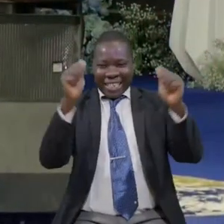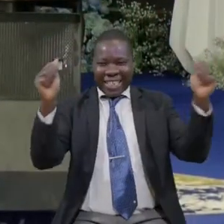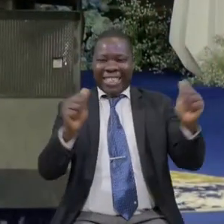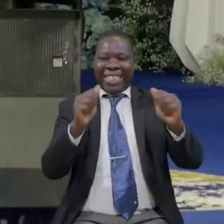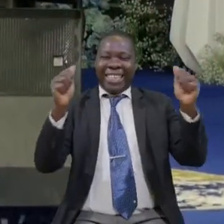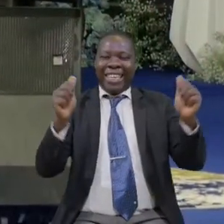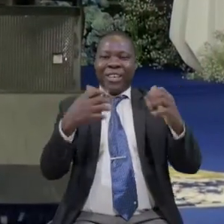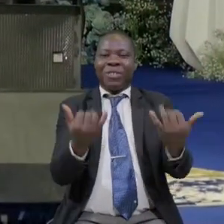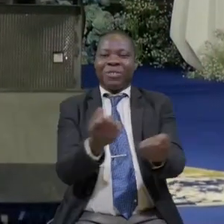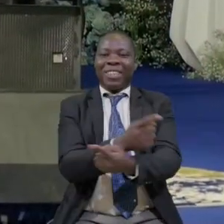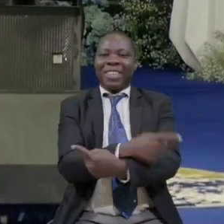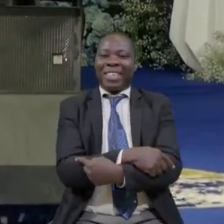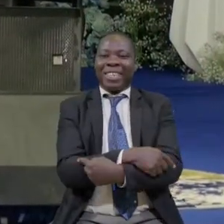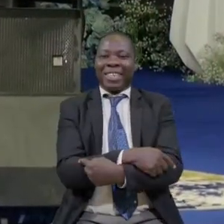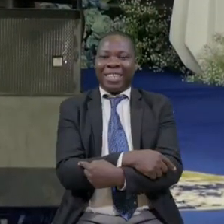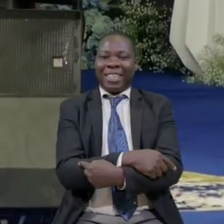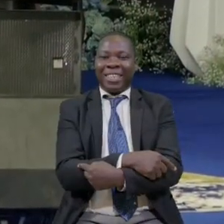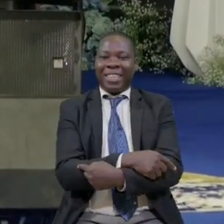Aujourd'hui,